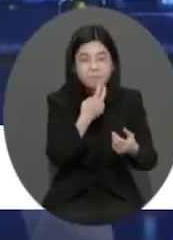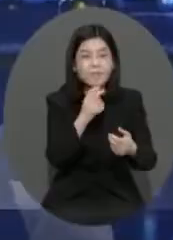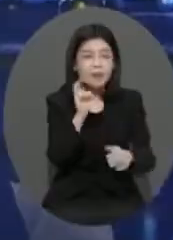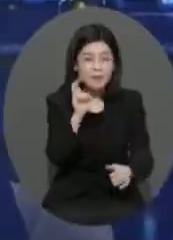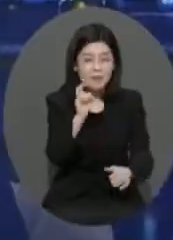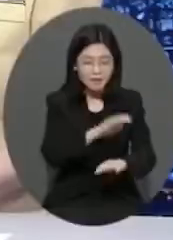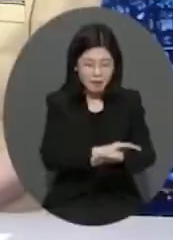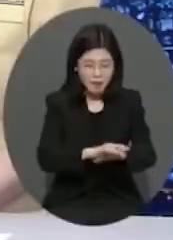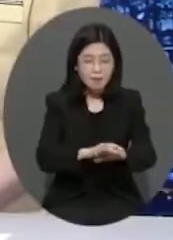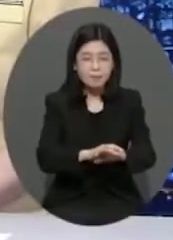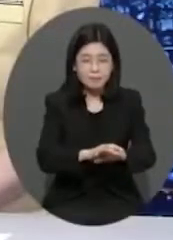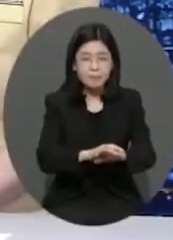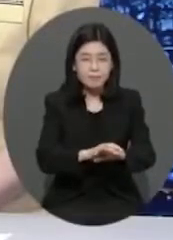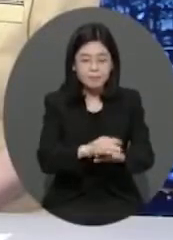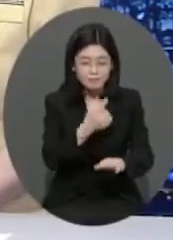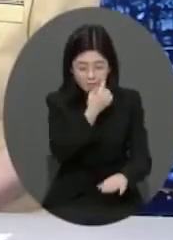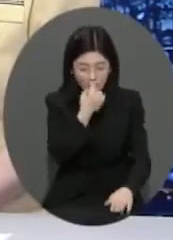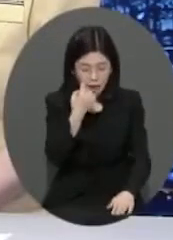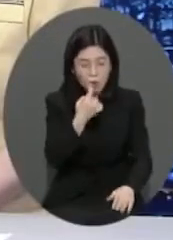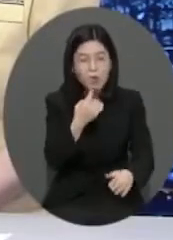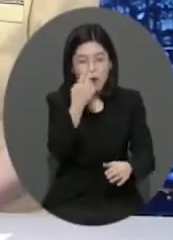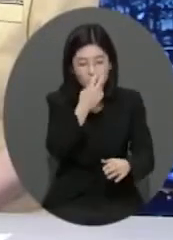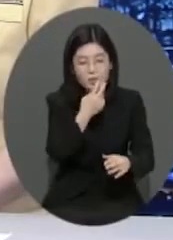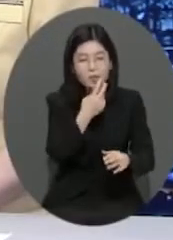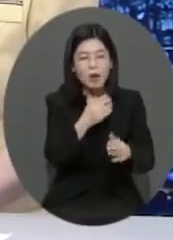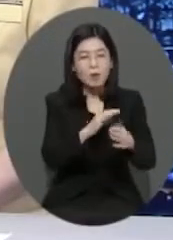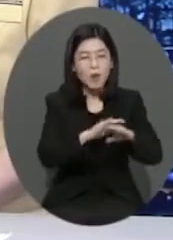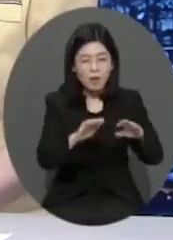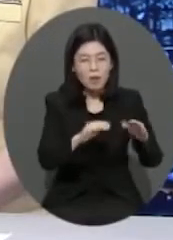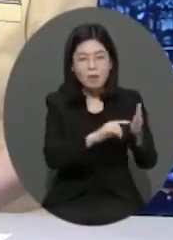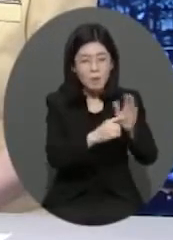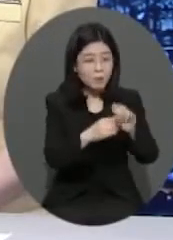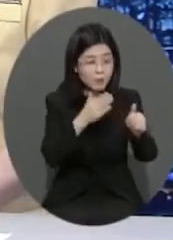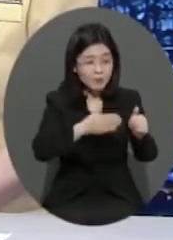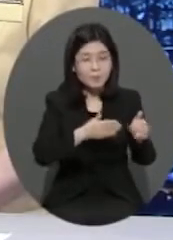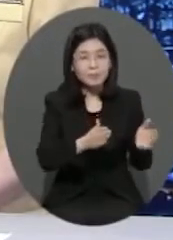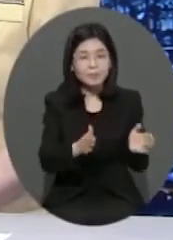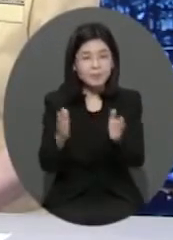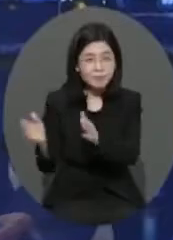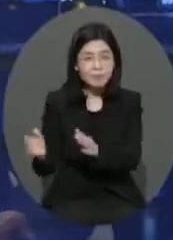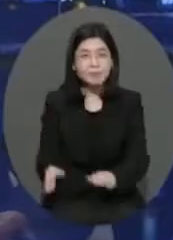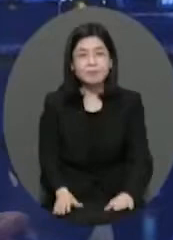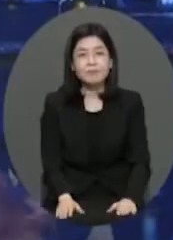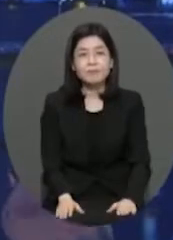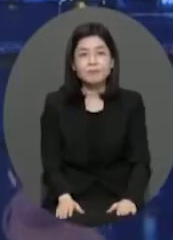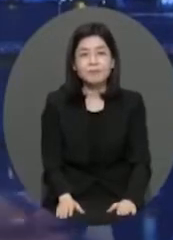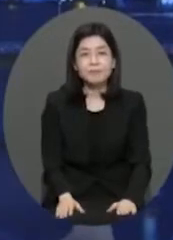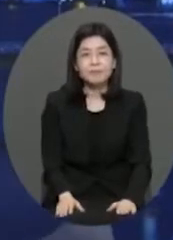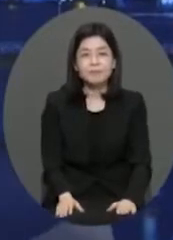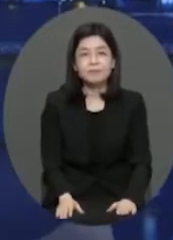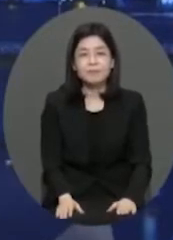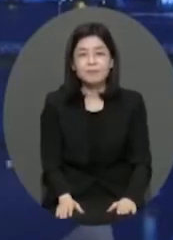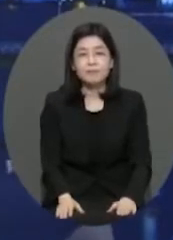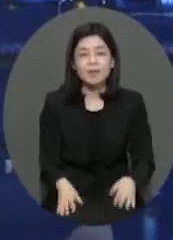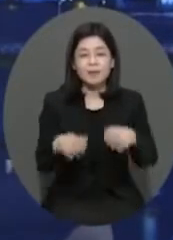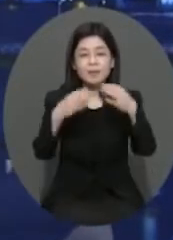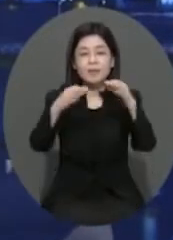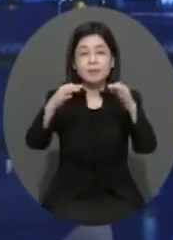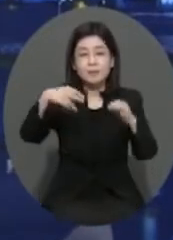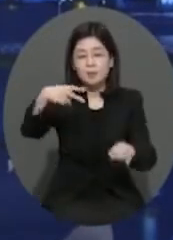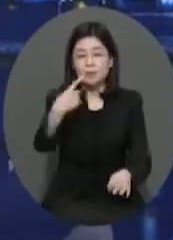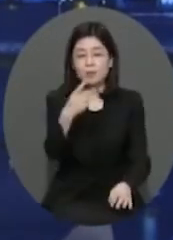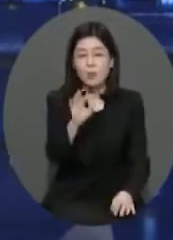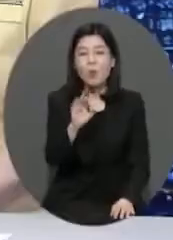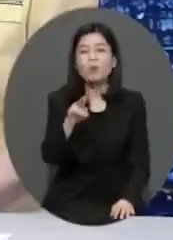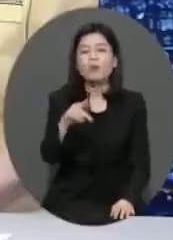문 정도 고위관료 출신 3명 2명은 제 등판을 애매함 며 게 오늘도 등판 선언을 했습니다 김동현 전 경제부총리